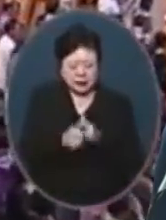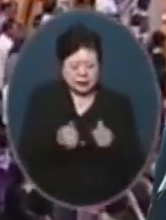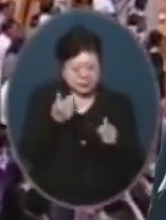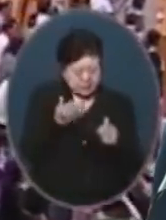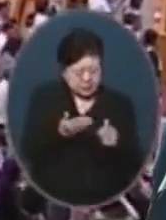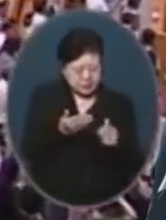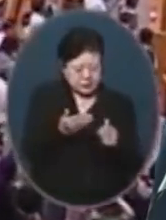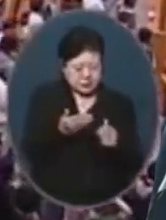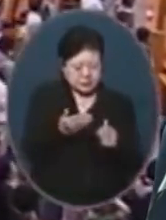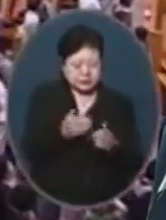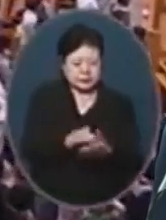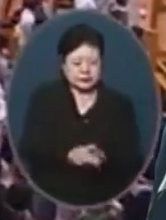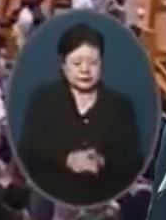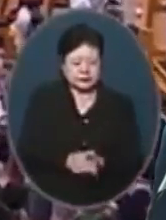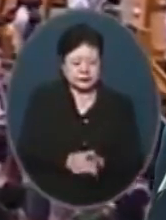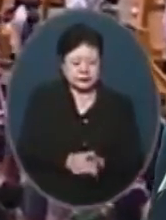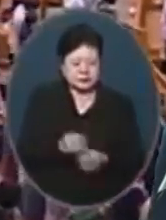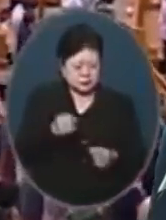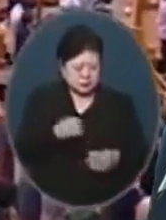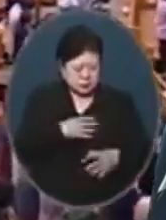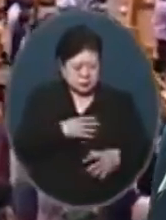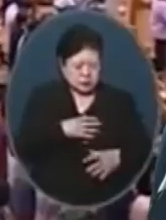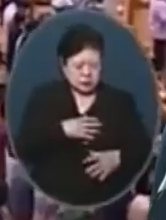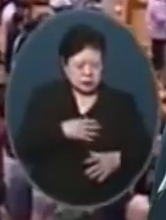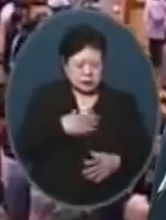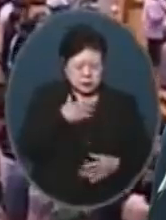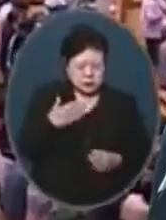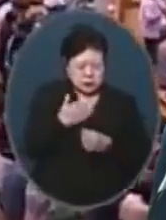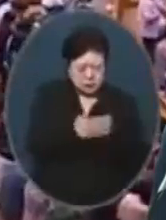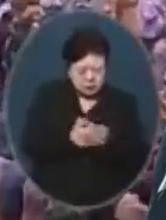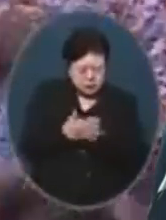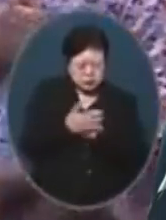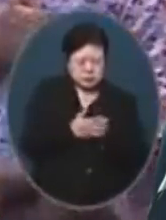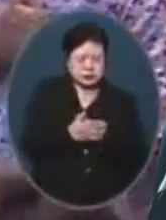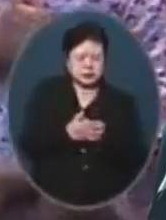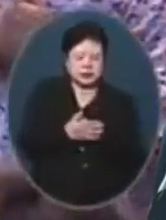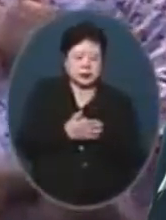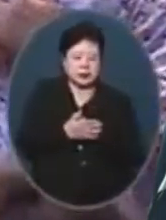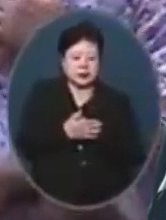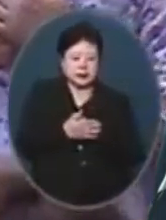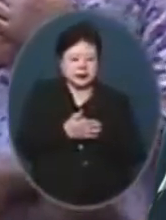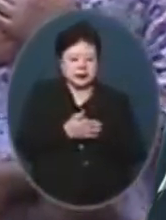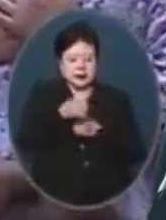하나님께서 놀라운 은총을